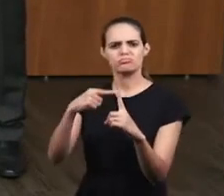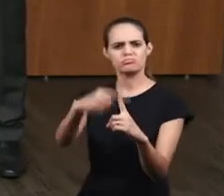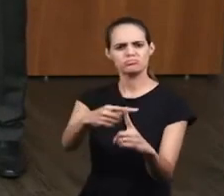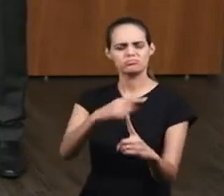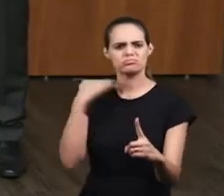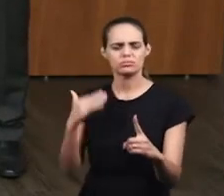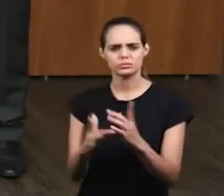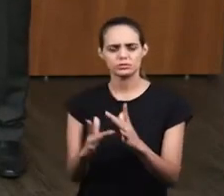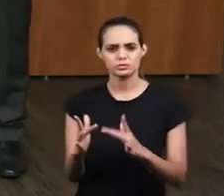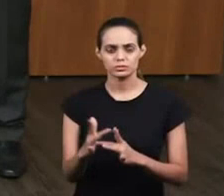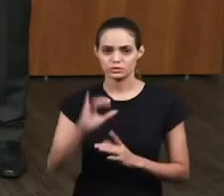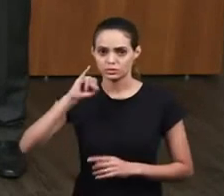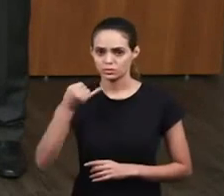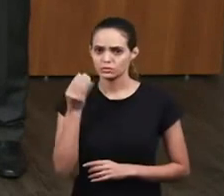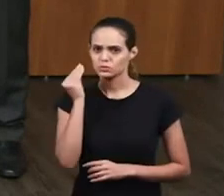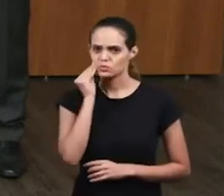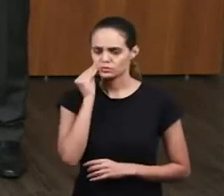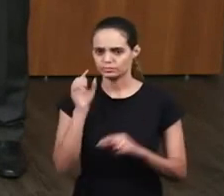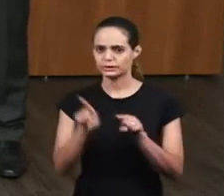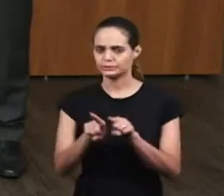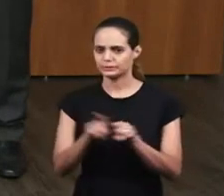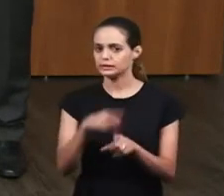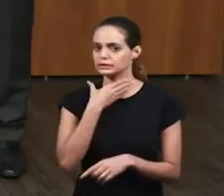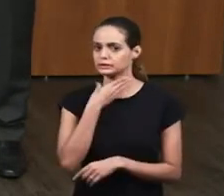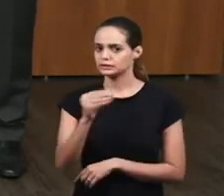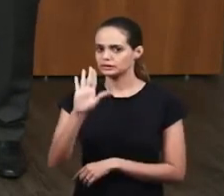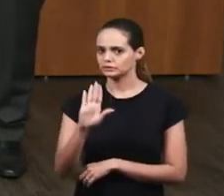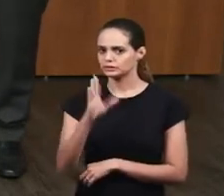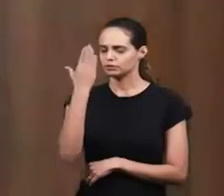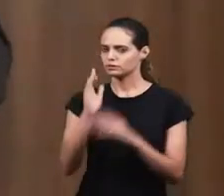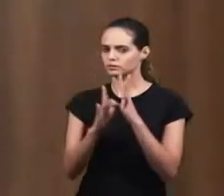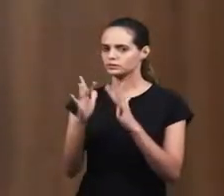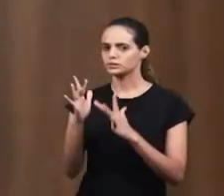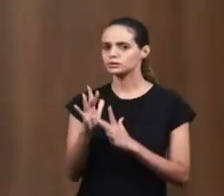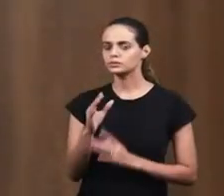kreuzigt ihn. Judas verriet Jesus mit einem Kuss. Warum?